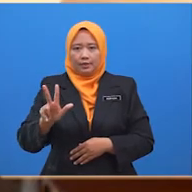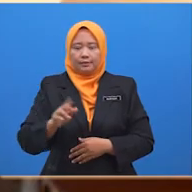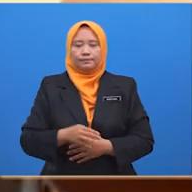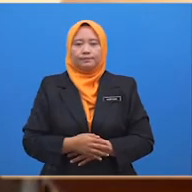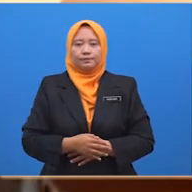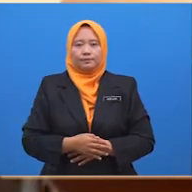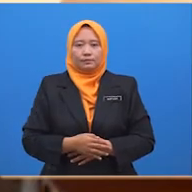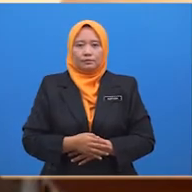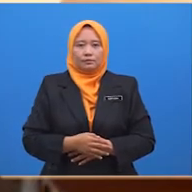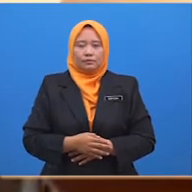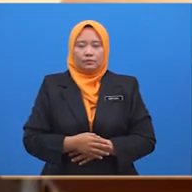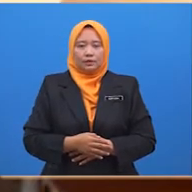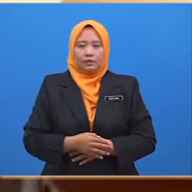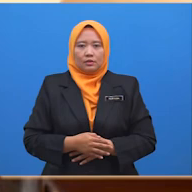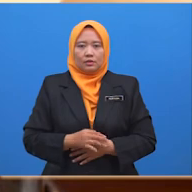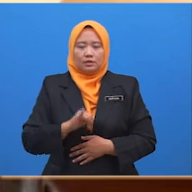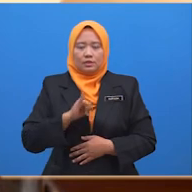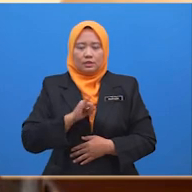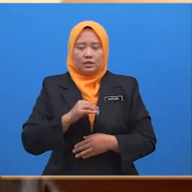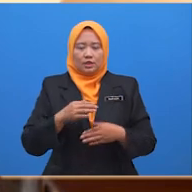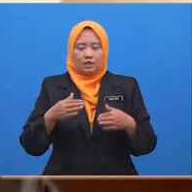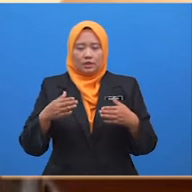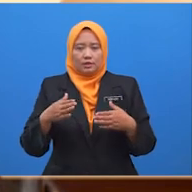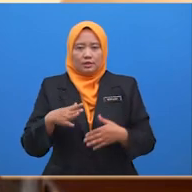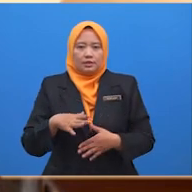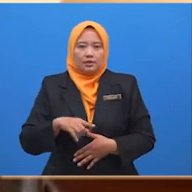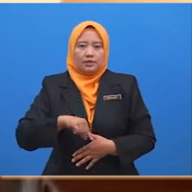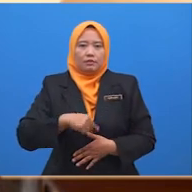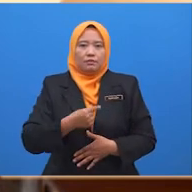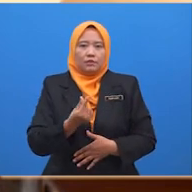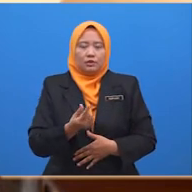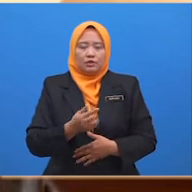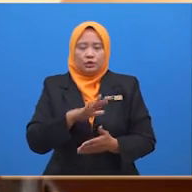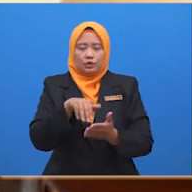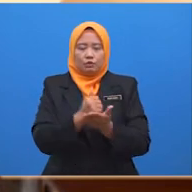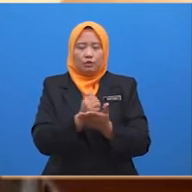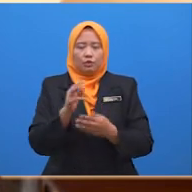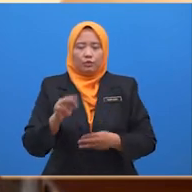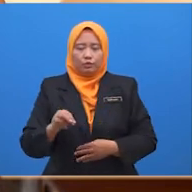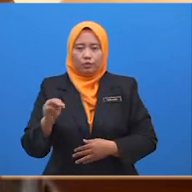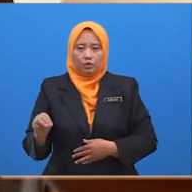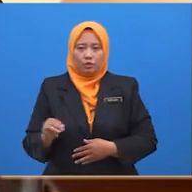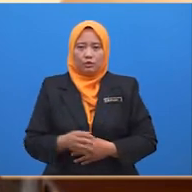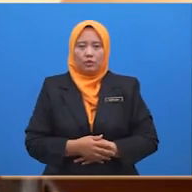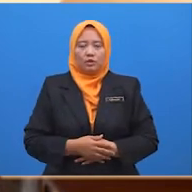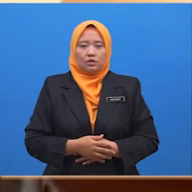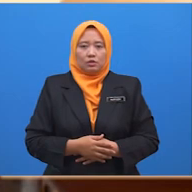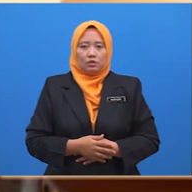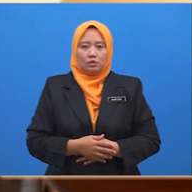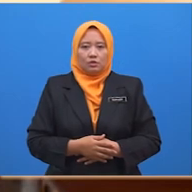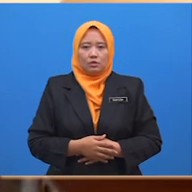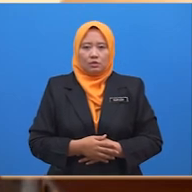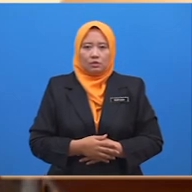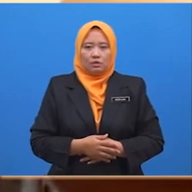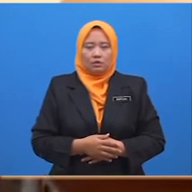gembira dengan kesungguhan murid-murid untuk terus istiqamah hingga pembelajaran